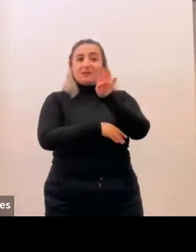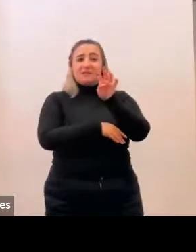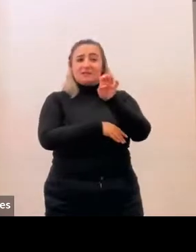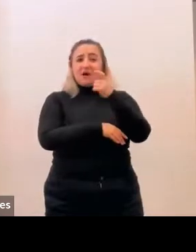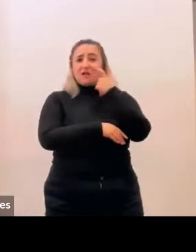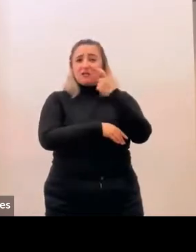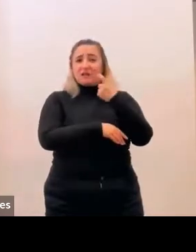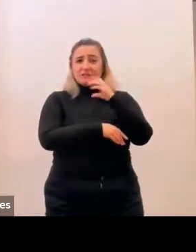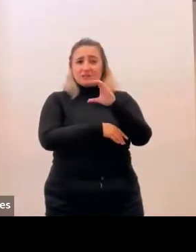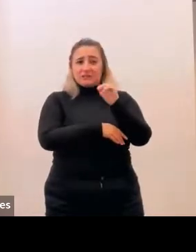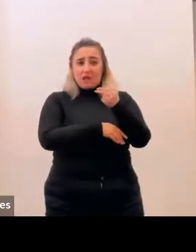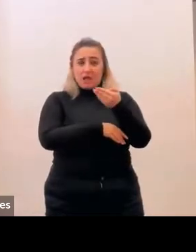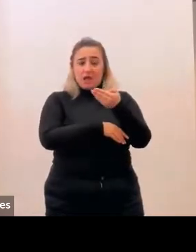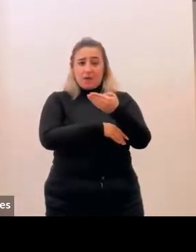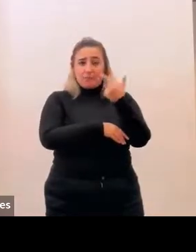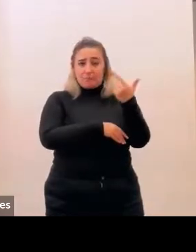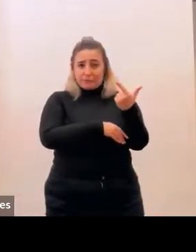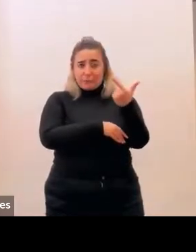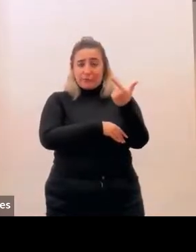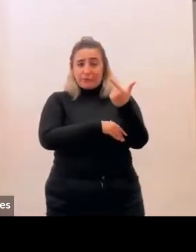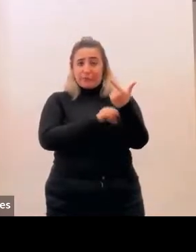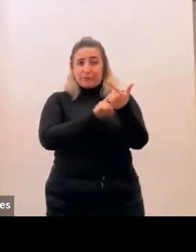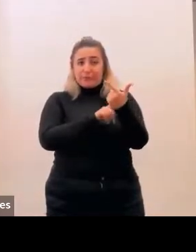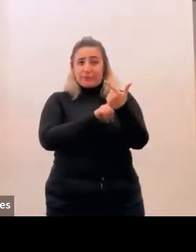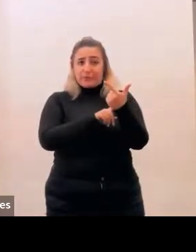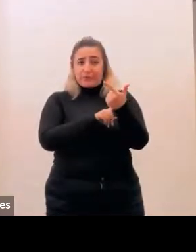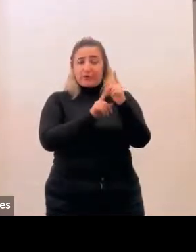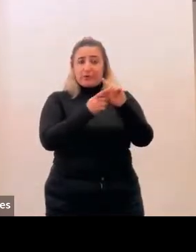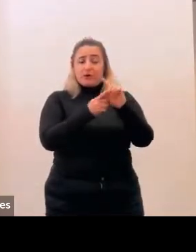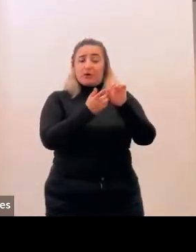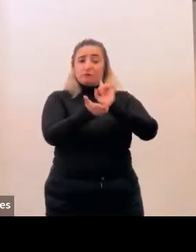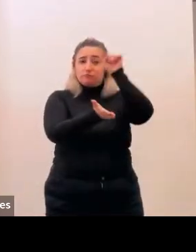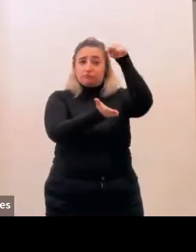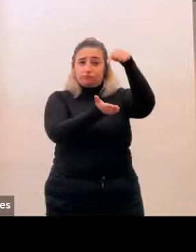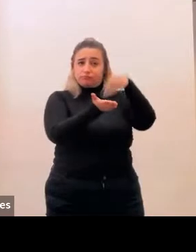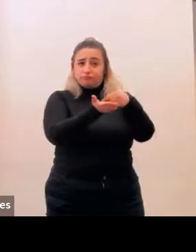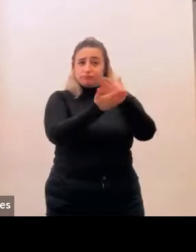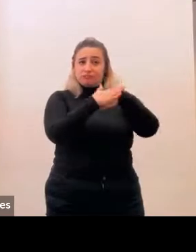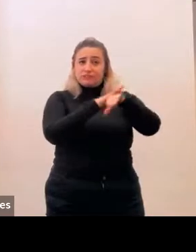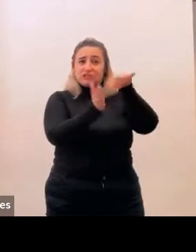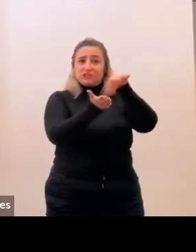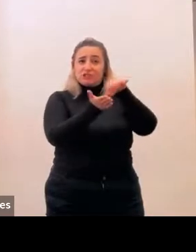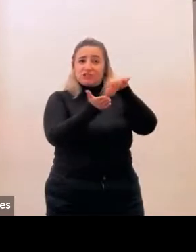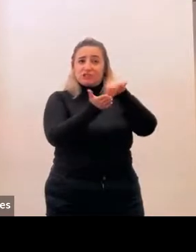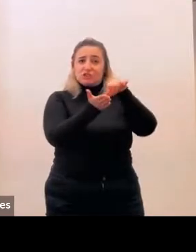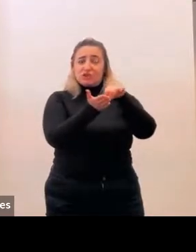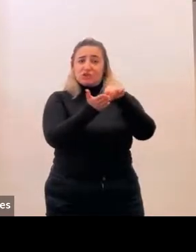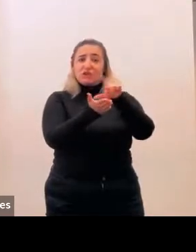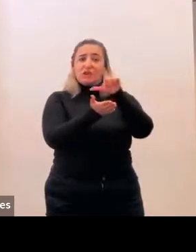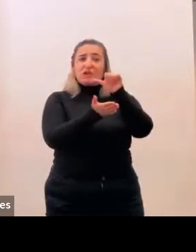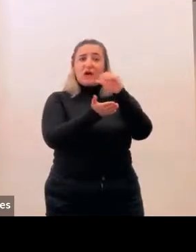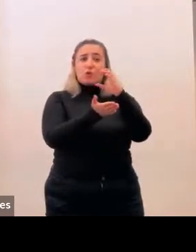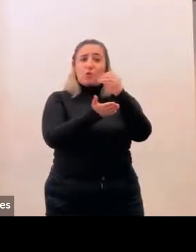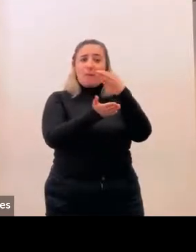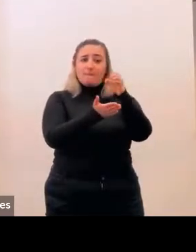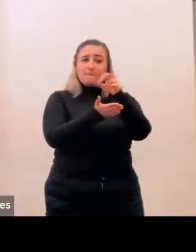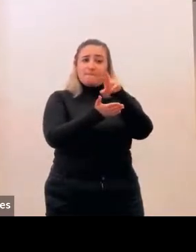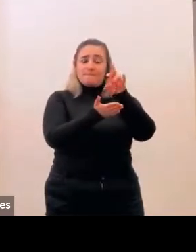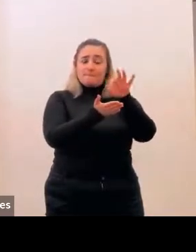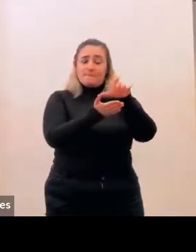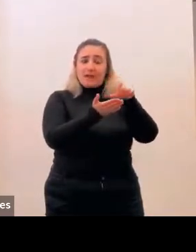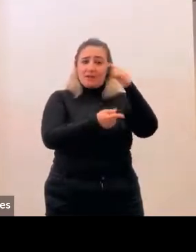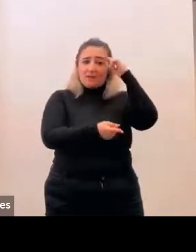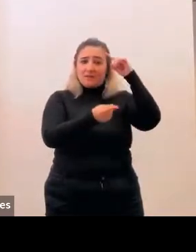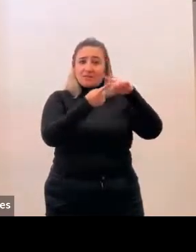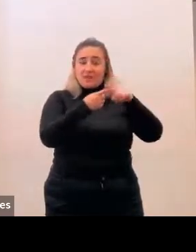CM2 pour un séjour sur l'astronomie au centre La Combelle à Pexon, et l'école Marcel